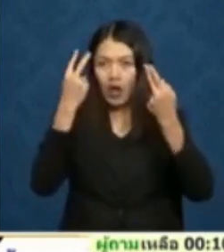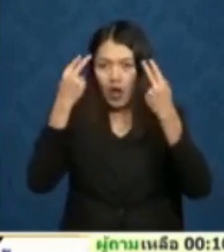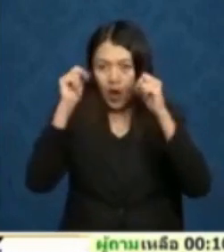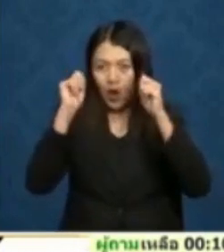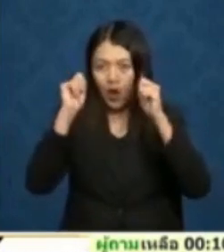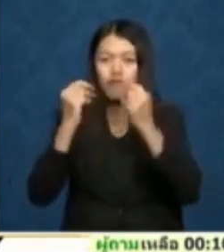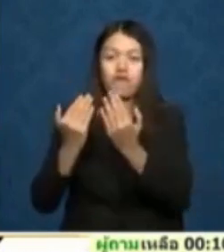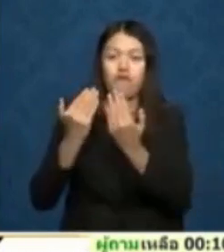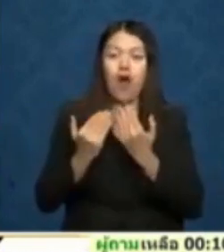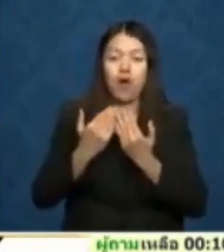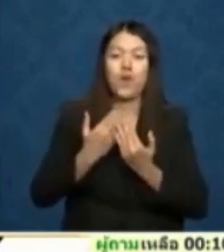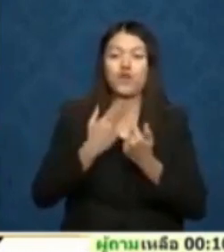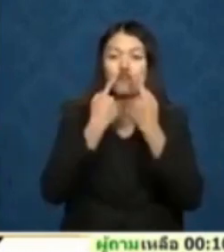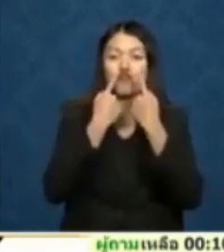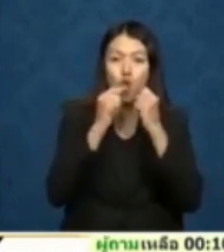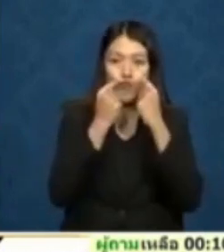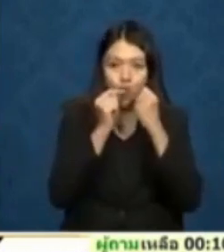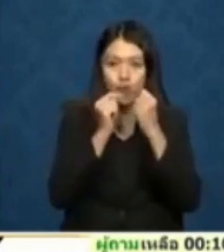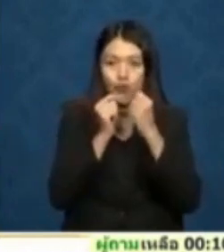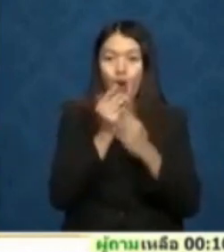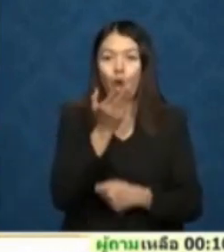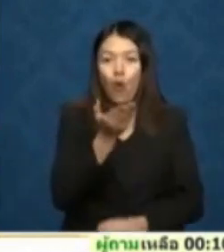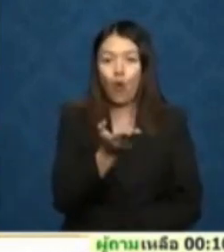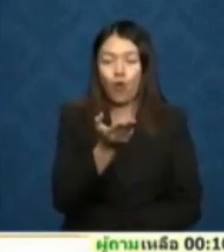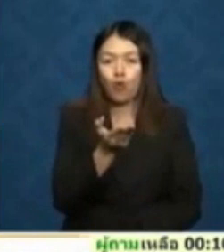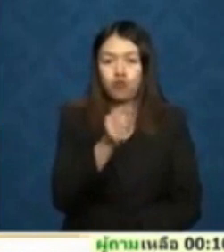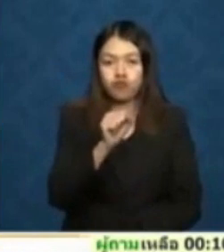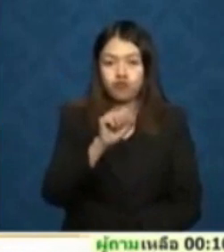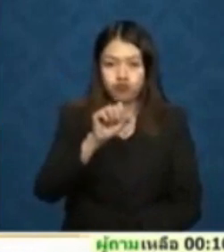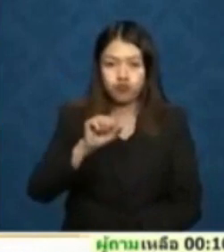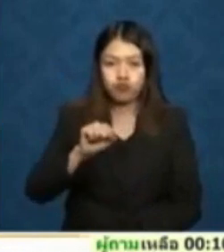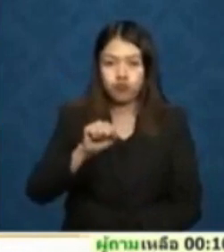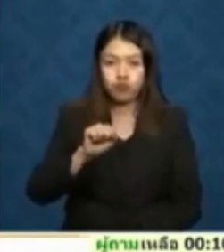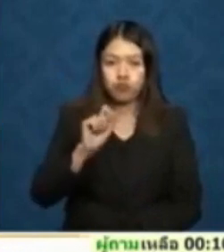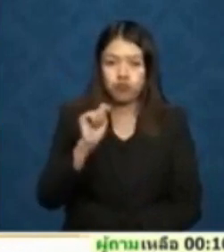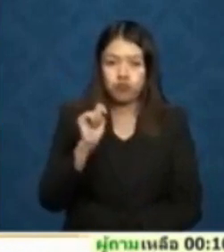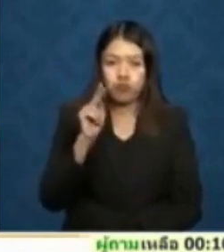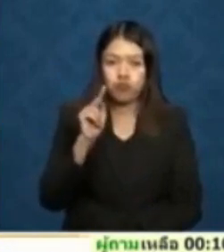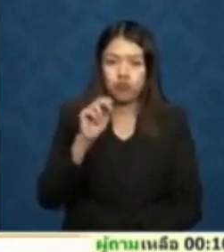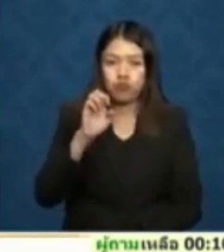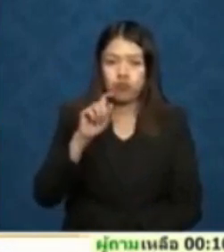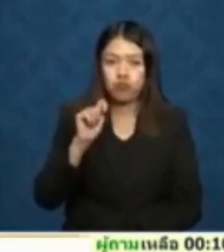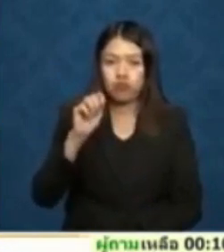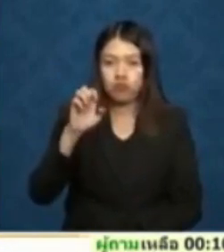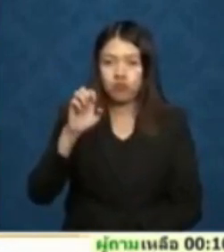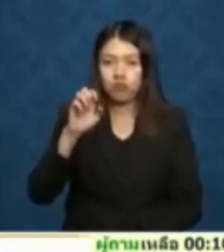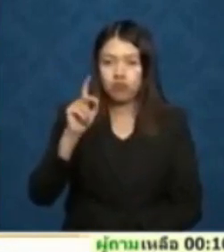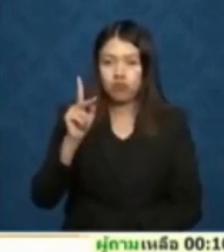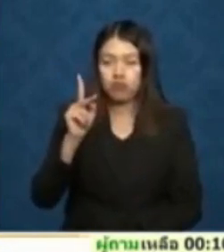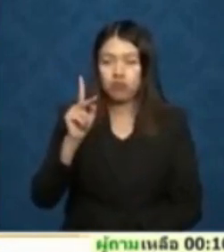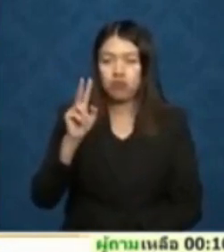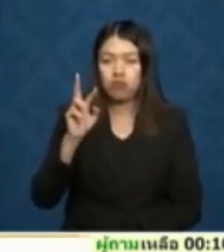มาตอบกระทู้ถามสดของท่านส.ส.ทิติกันทิติพฤ